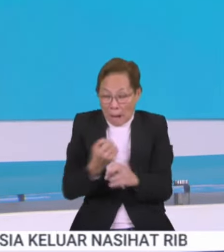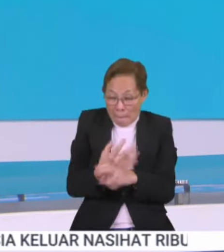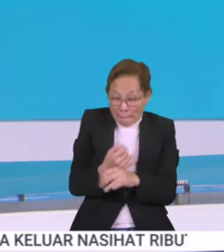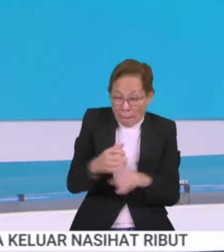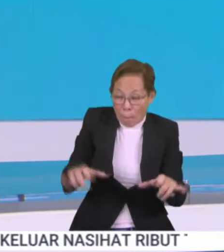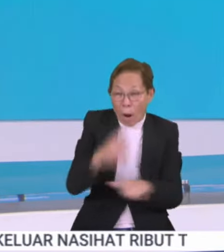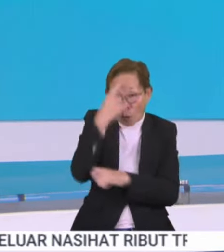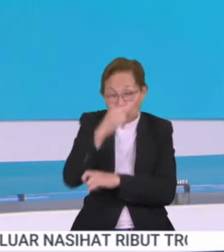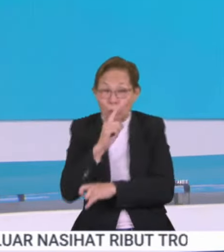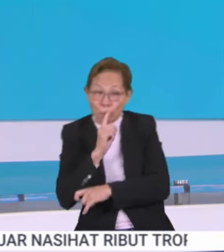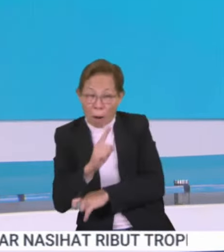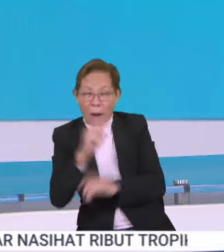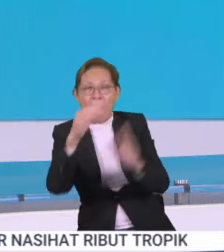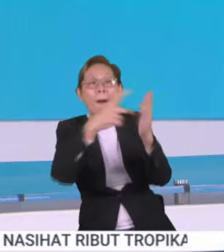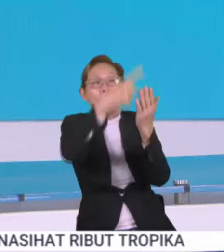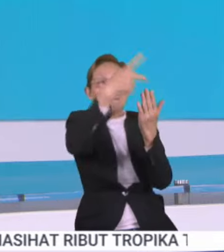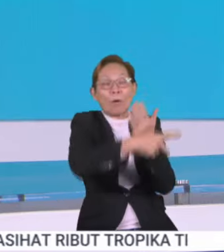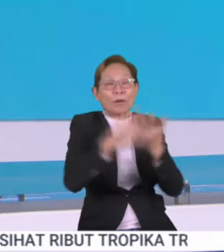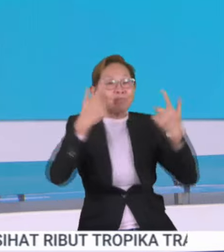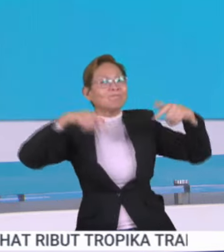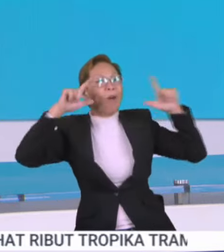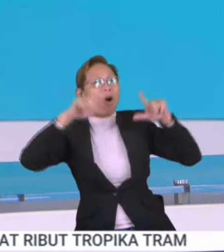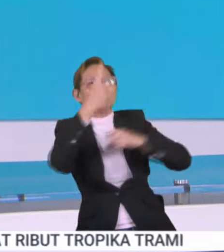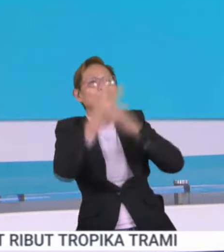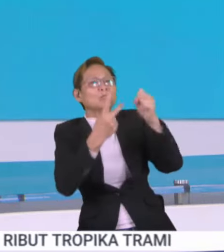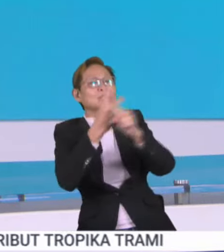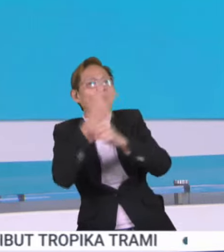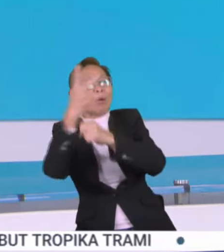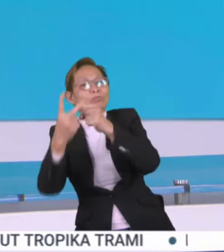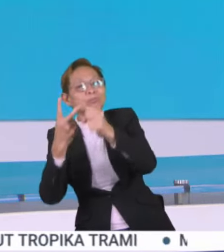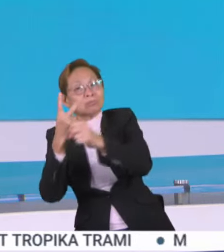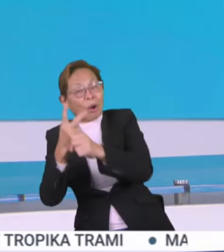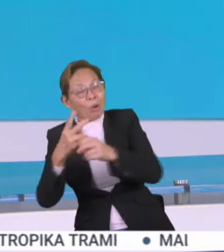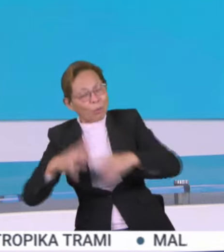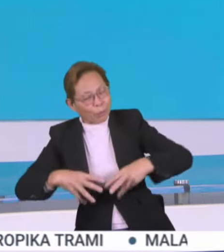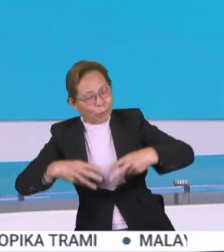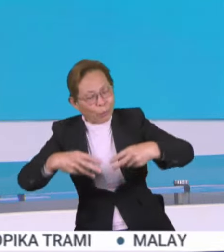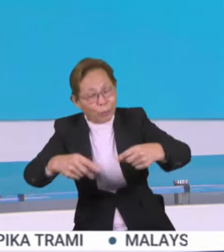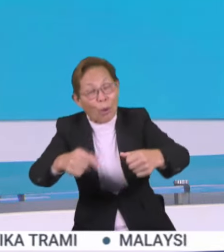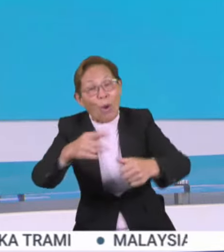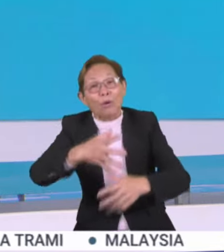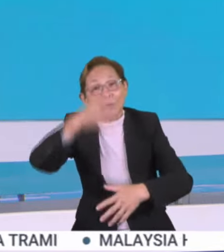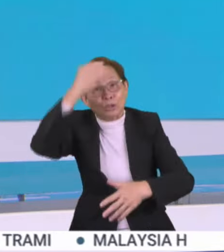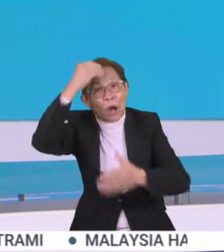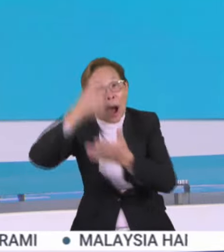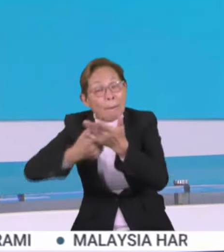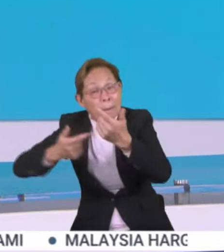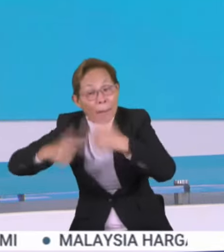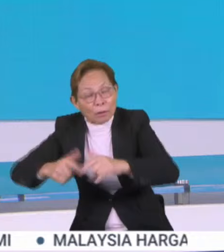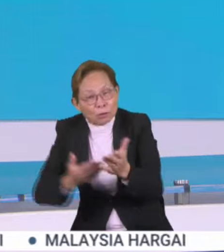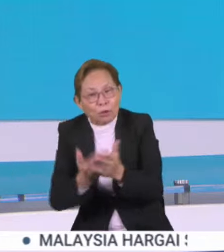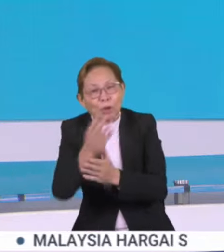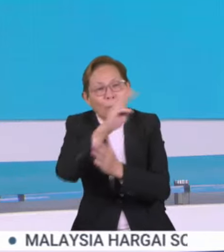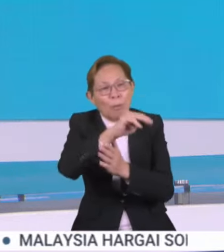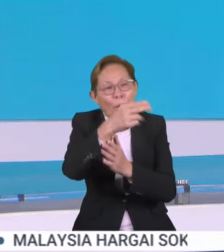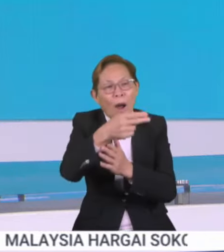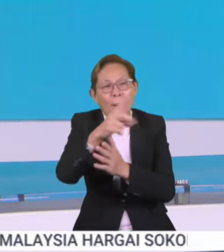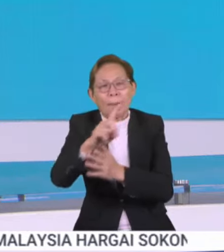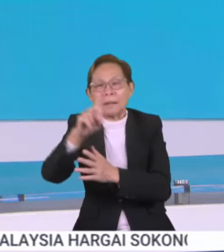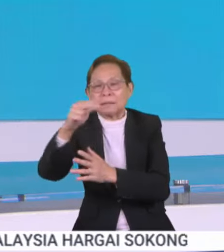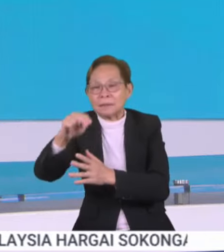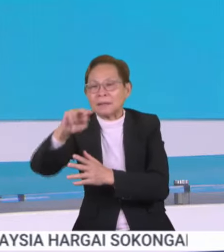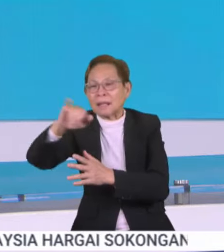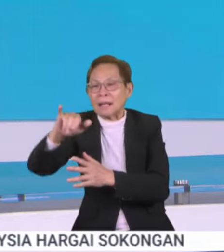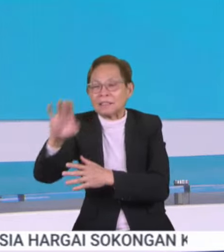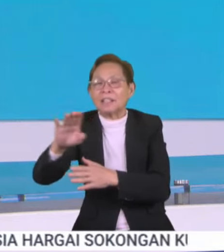dilaksana bagi memastikan acara berprestij duit tahunan itu berjalan lancar. Untuk perkembangan semasa, terus bersama Muhammad Najib Mashor di